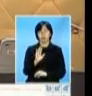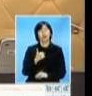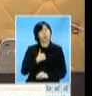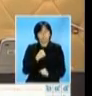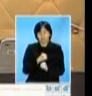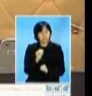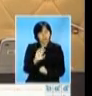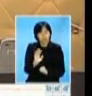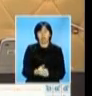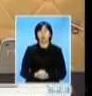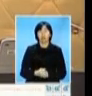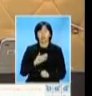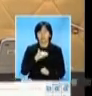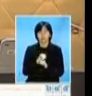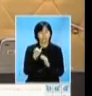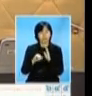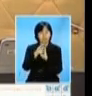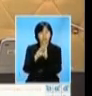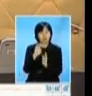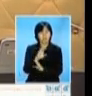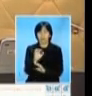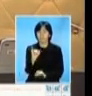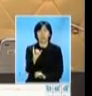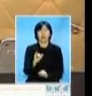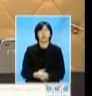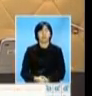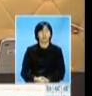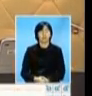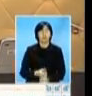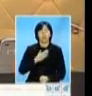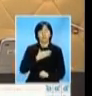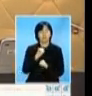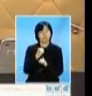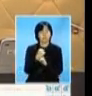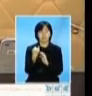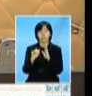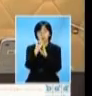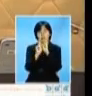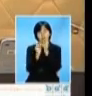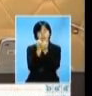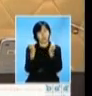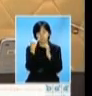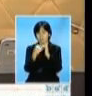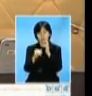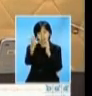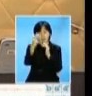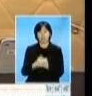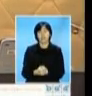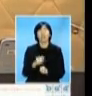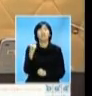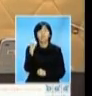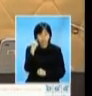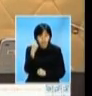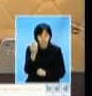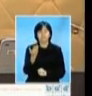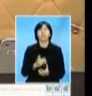เพราะผมยังไม่ได้ทำอะไรผิดข้อบังคับประชุมเลยนะครับแล้วผมก็ไม่ได้ทำอะไรที่ผิดต่อรัฐธรรมนูญด้วยท่านฟังให้ดีนะฮะ